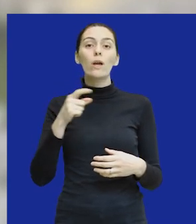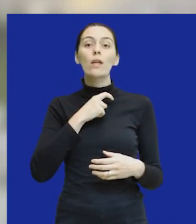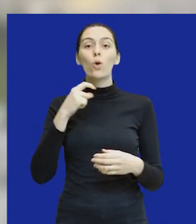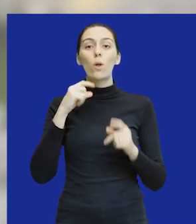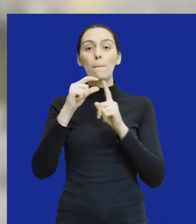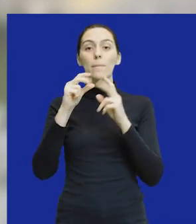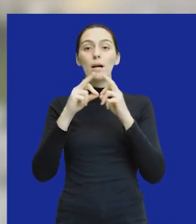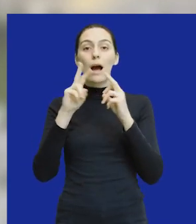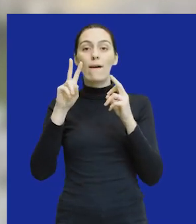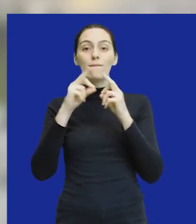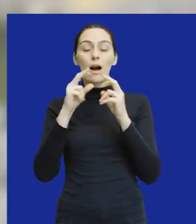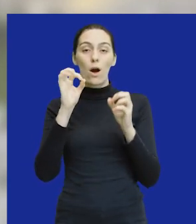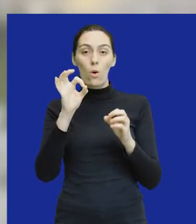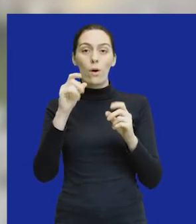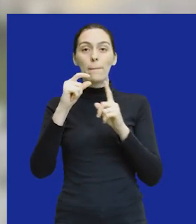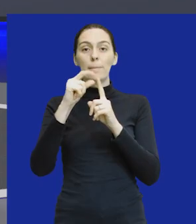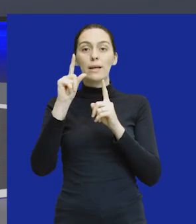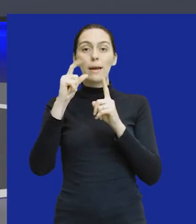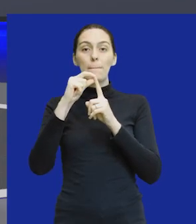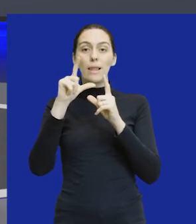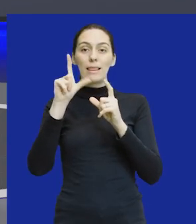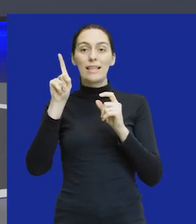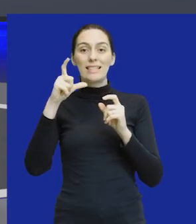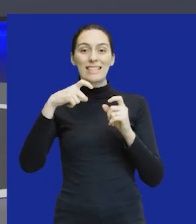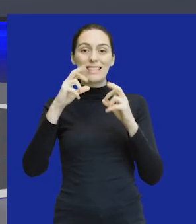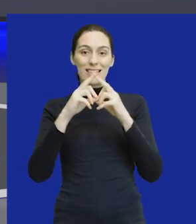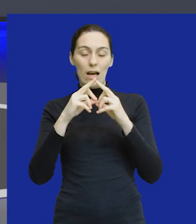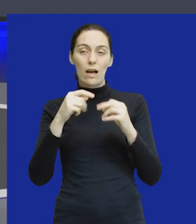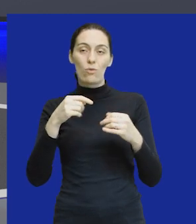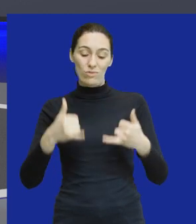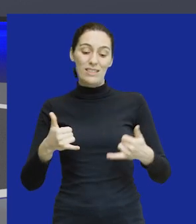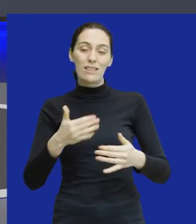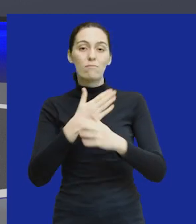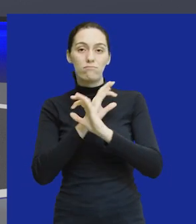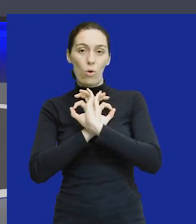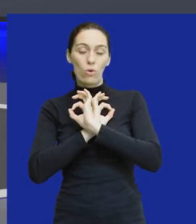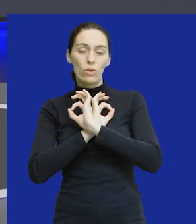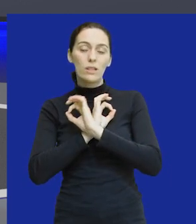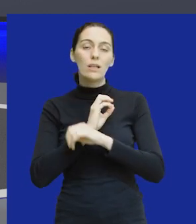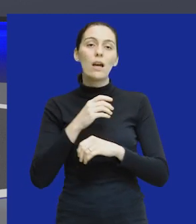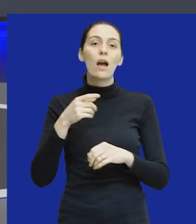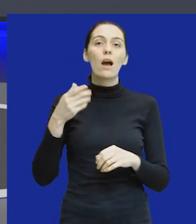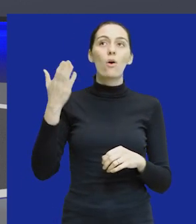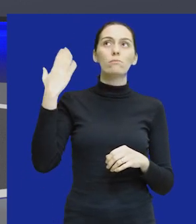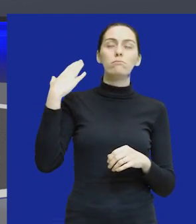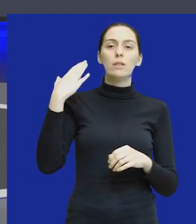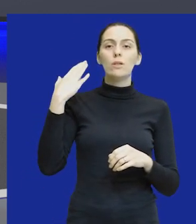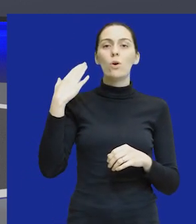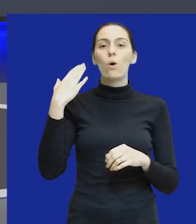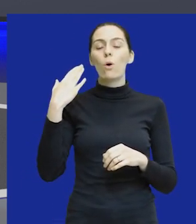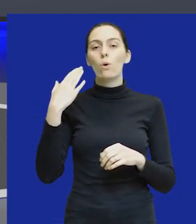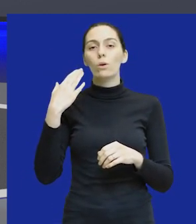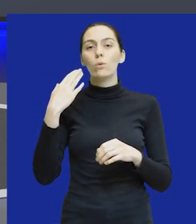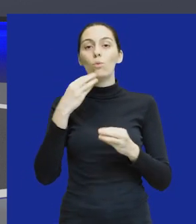Pavao Piplica, nažalost pokojan danas. On je preko 20 godina bio na službi u našoj župi u